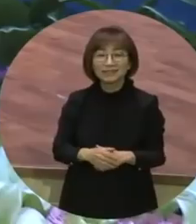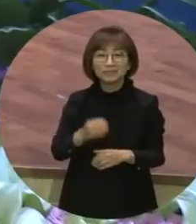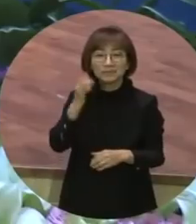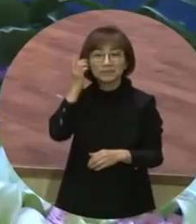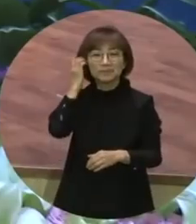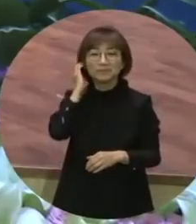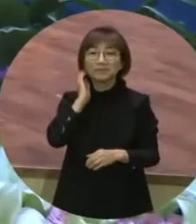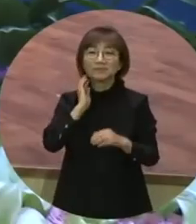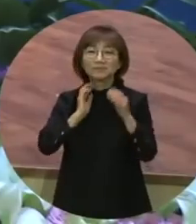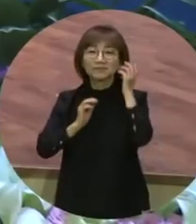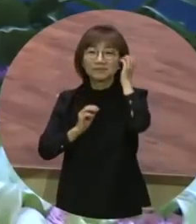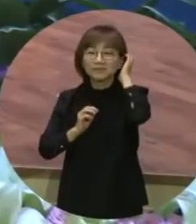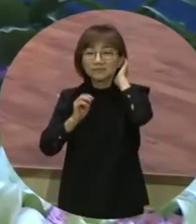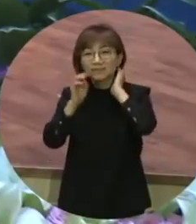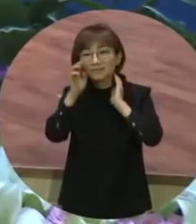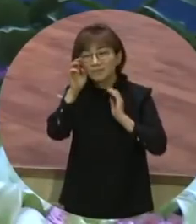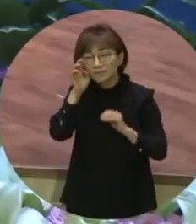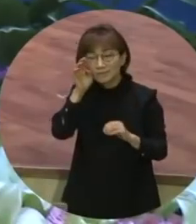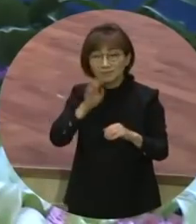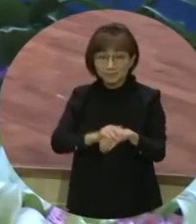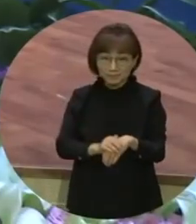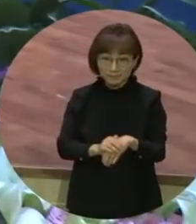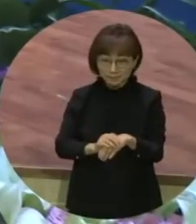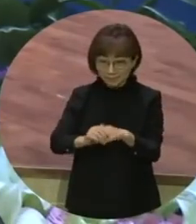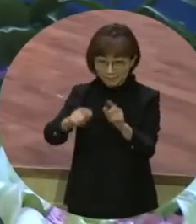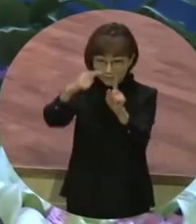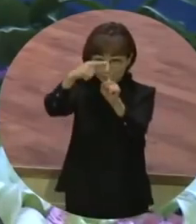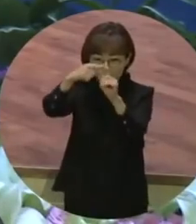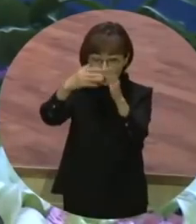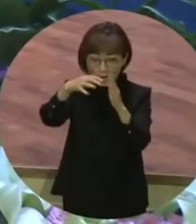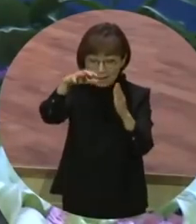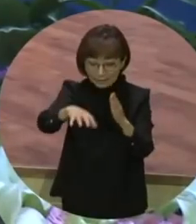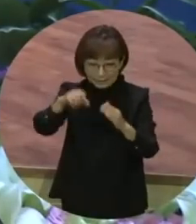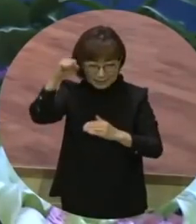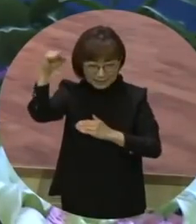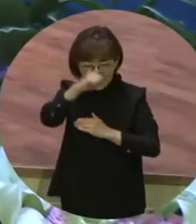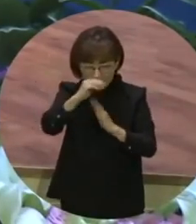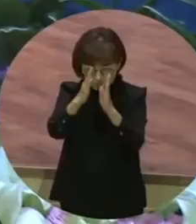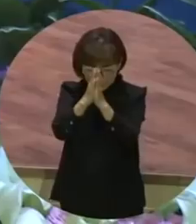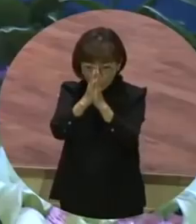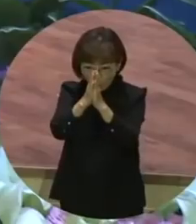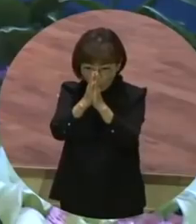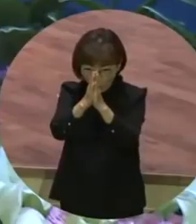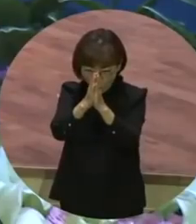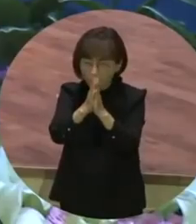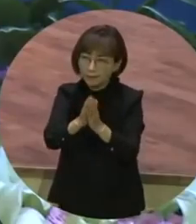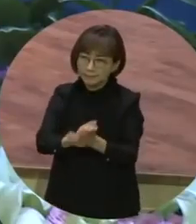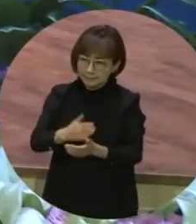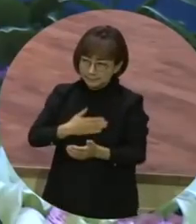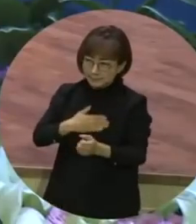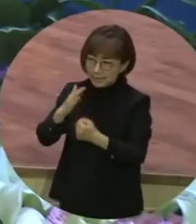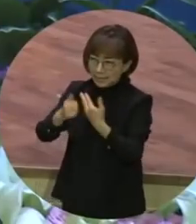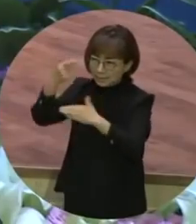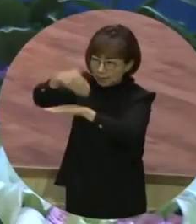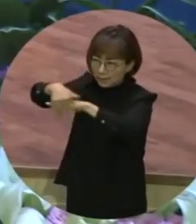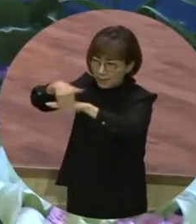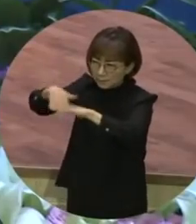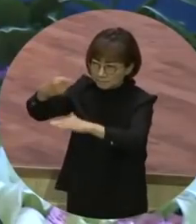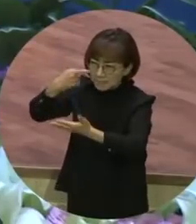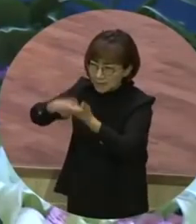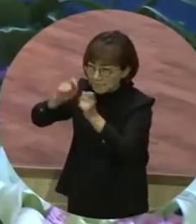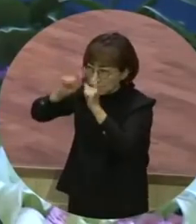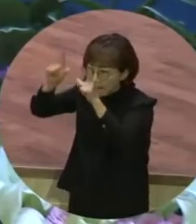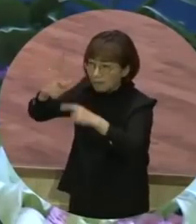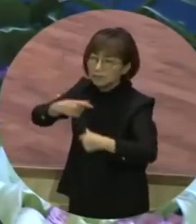이 교회가 집중 새벽 기도를 하니까 집중 새벽 기도를 통해서 내가 하나님 계획을 잡아야지. 내가